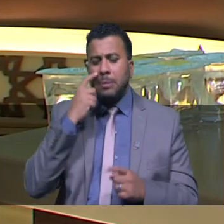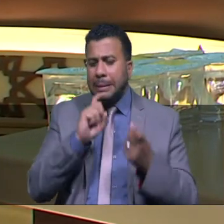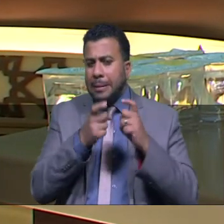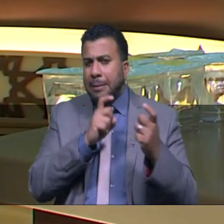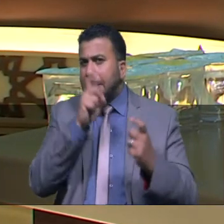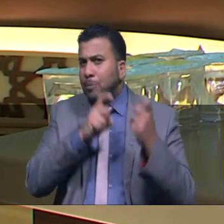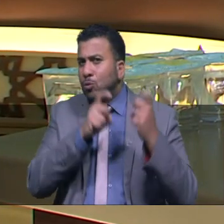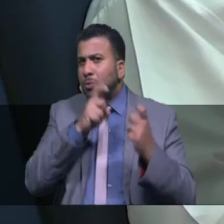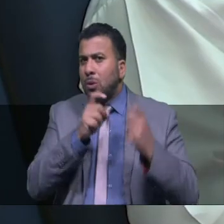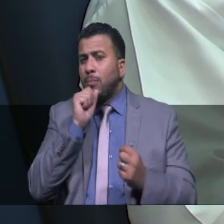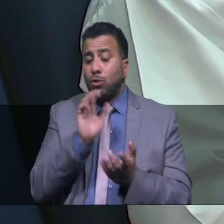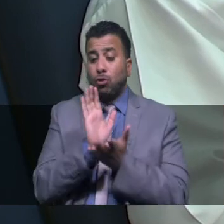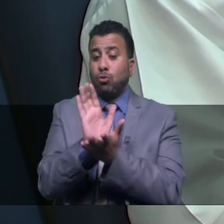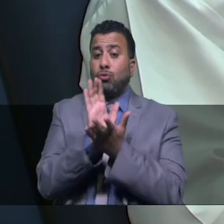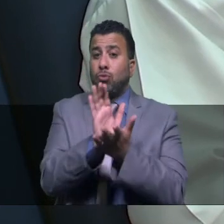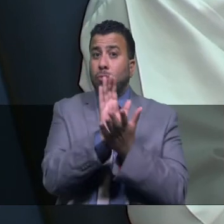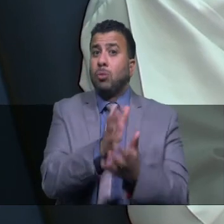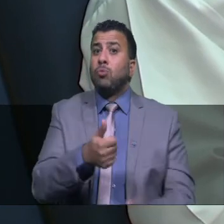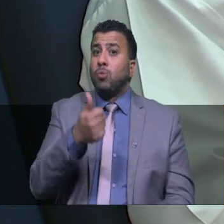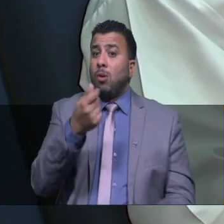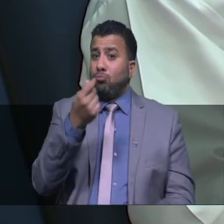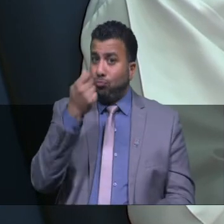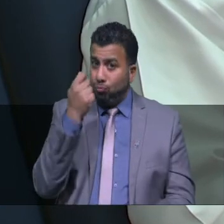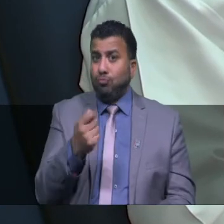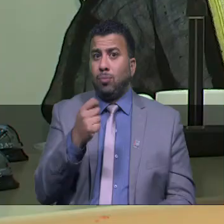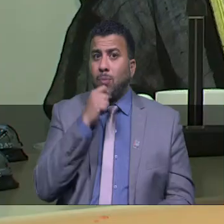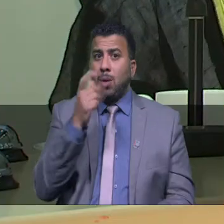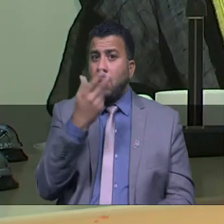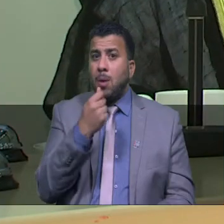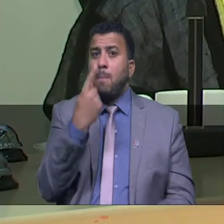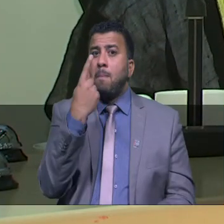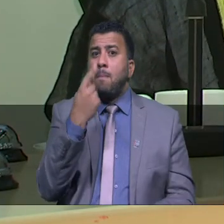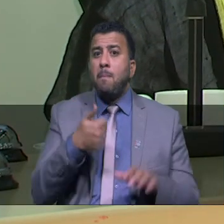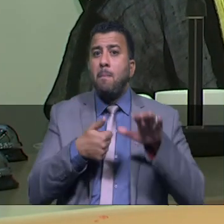رصدت المؤسسة جوائز قيمة لكافة فروع المسابقة تصل إلى